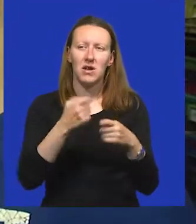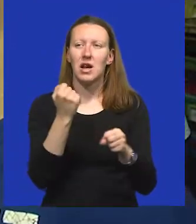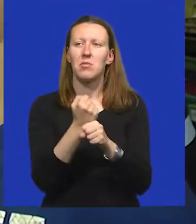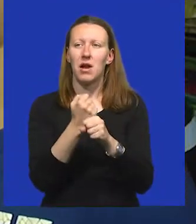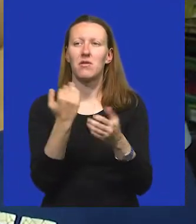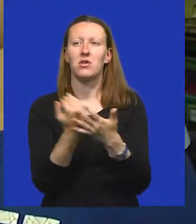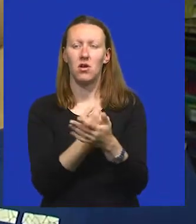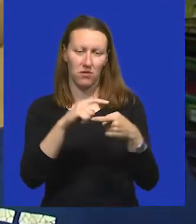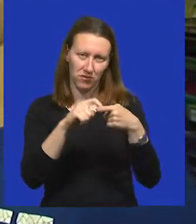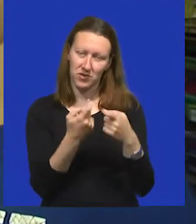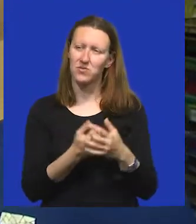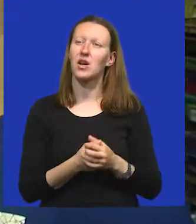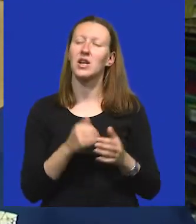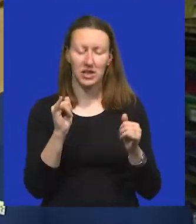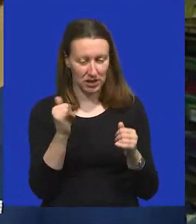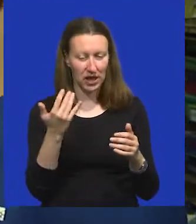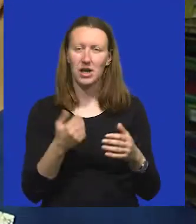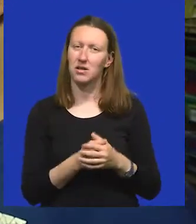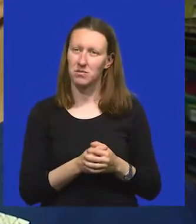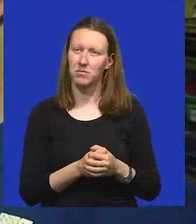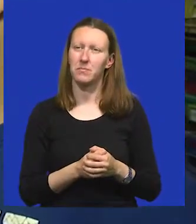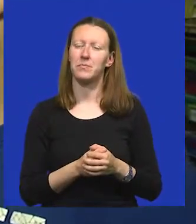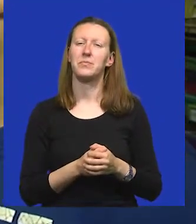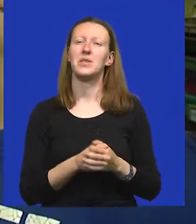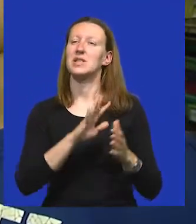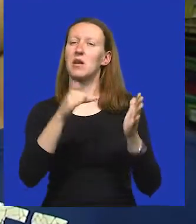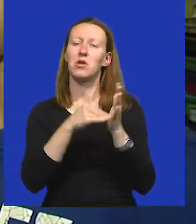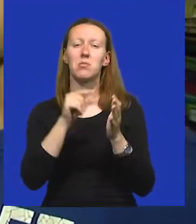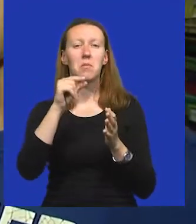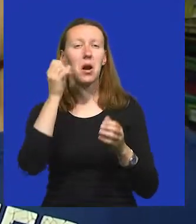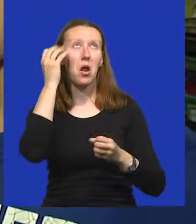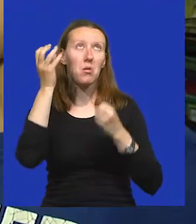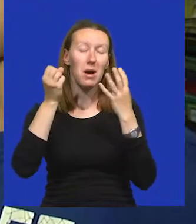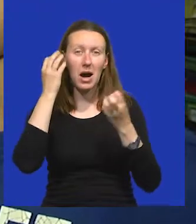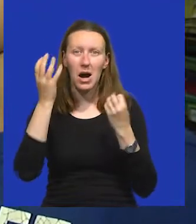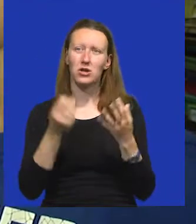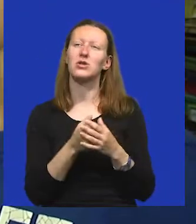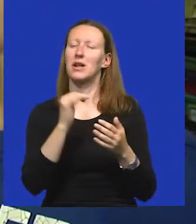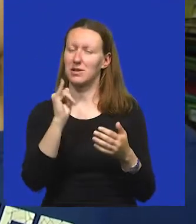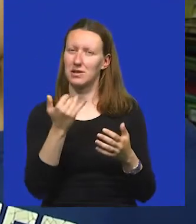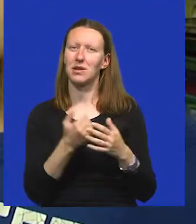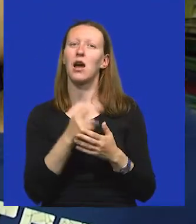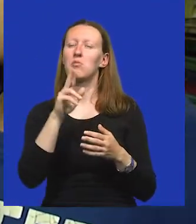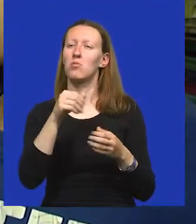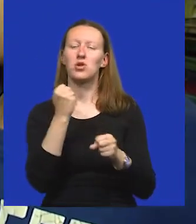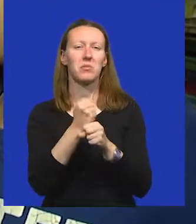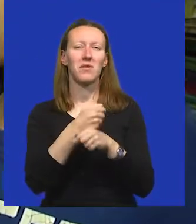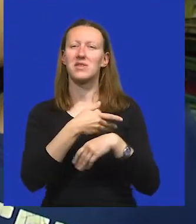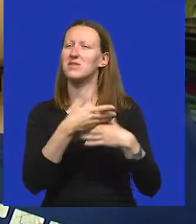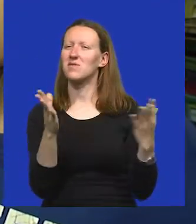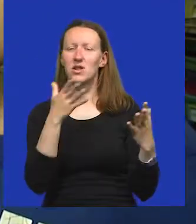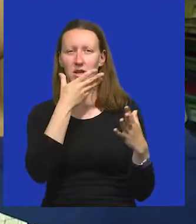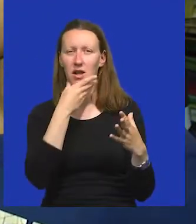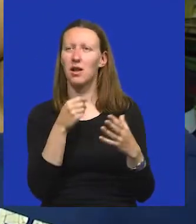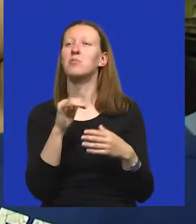per creare cose nuove. Sì. C'è soltanto bisogno di un po' di immaginazione. Sì. E si possono creare